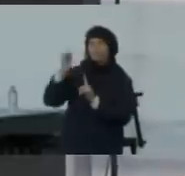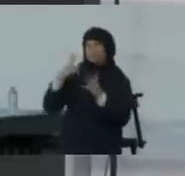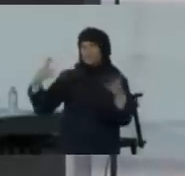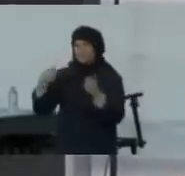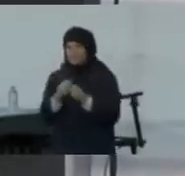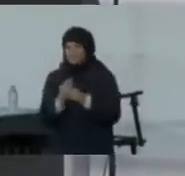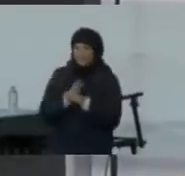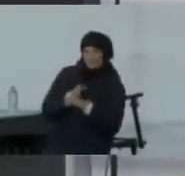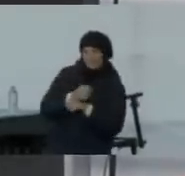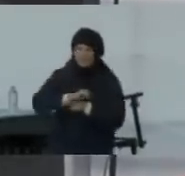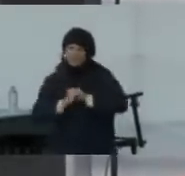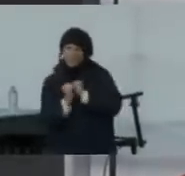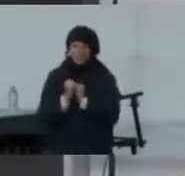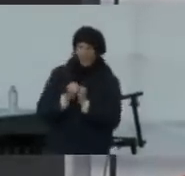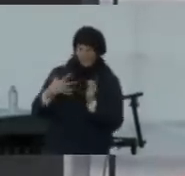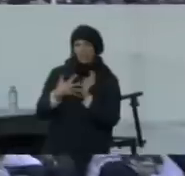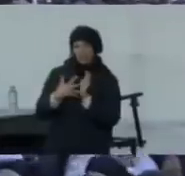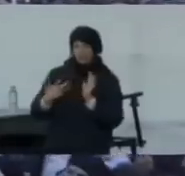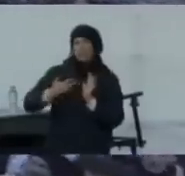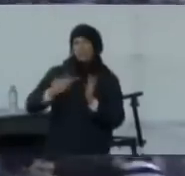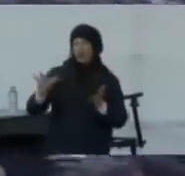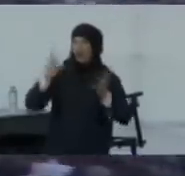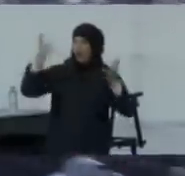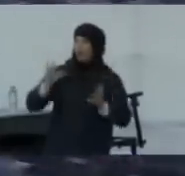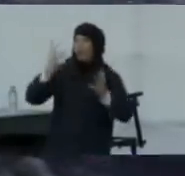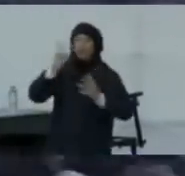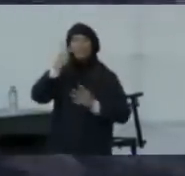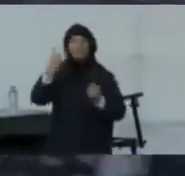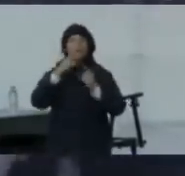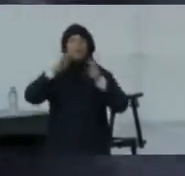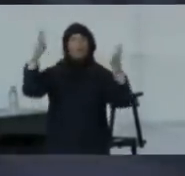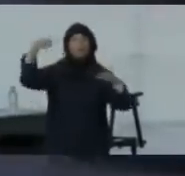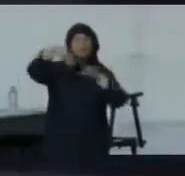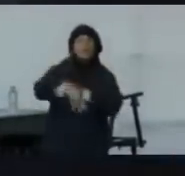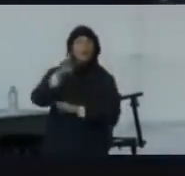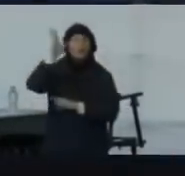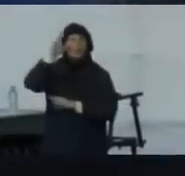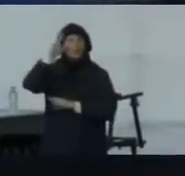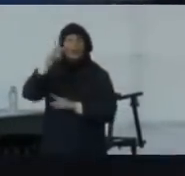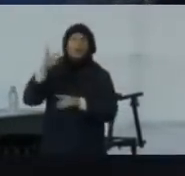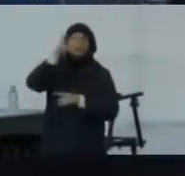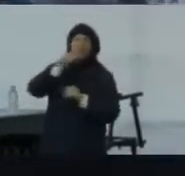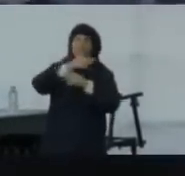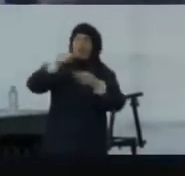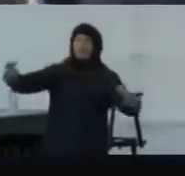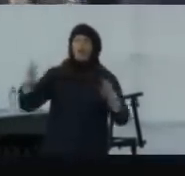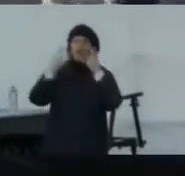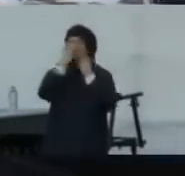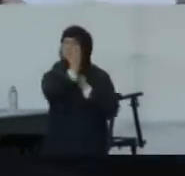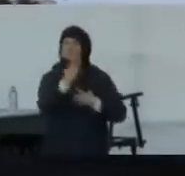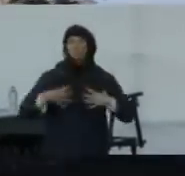1000 difficoltà, ma l'orgoglio di vedere delle donne dentro il Parlamento, donne senza siliconi, senza culi di